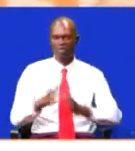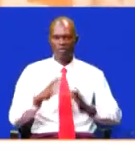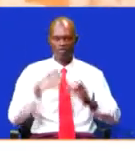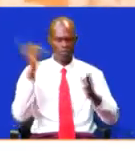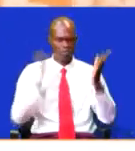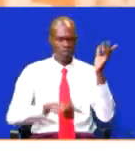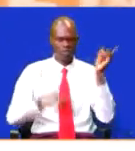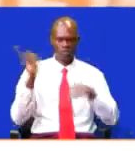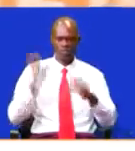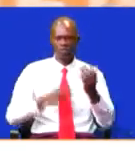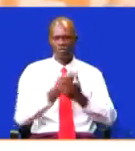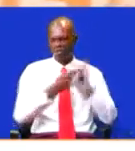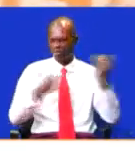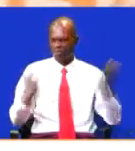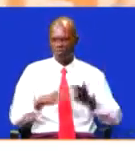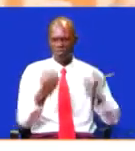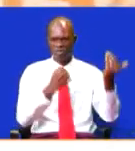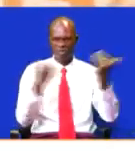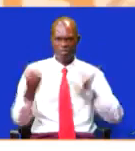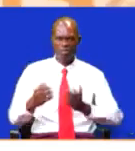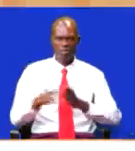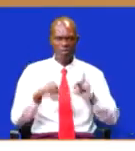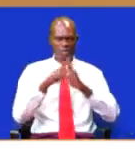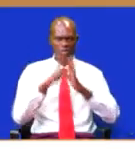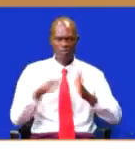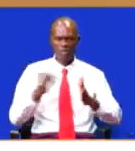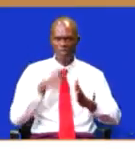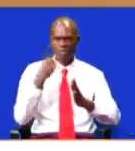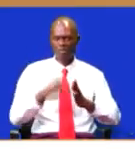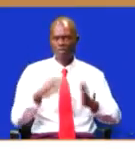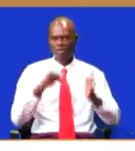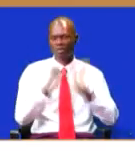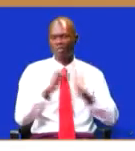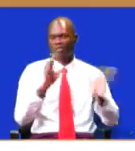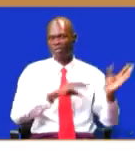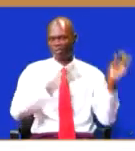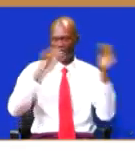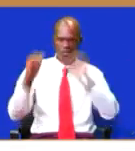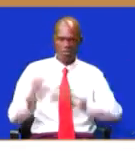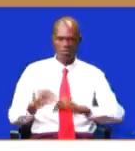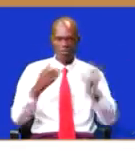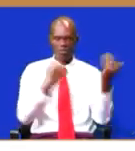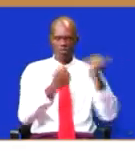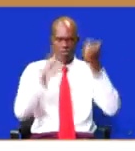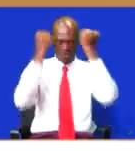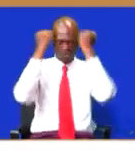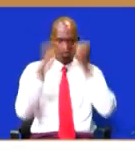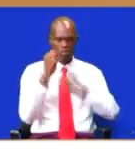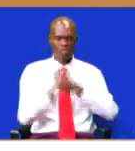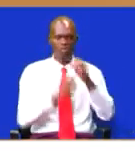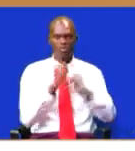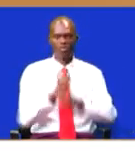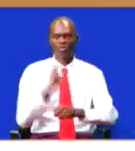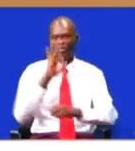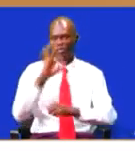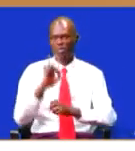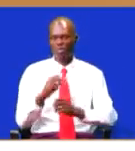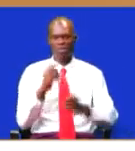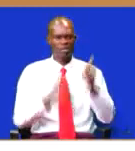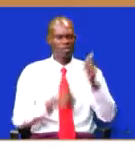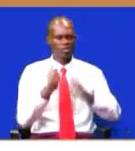nyathi, adwa ni nyarisini kata kawuono atero kes moro e kot. Nyathi mane okwadi, nyathi ma jahiga adek, mokwadi gi janyuolne ma